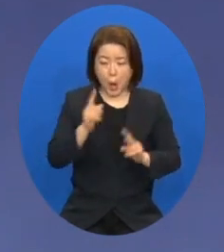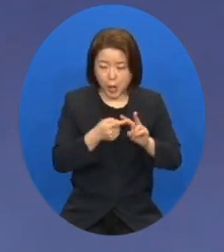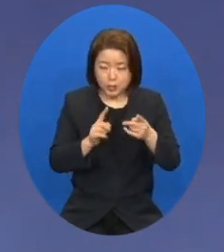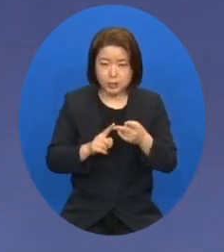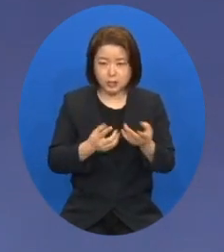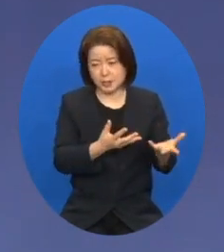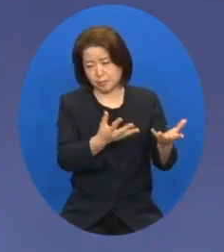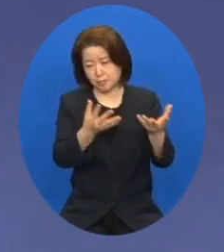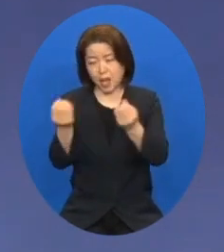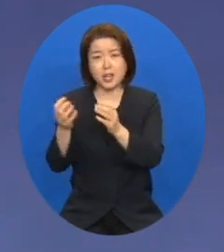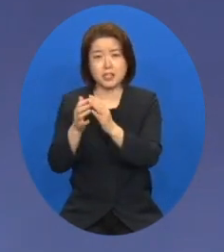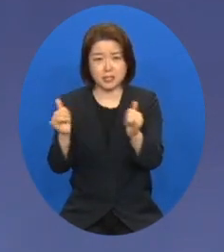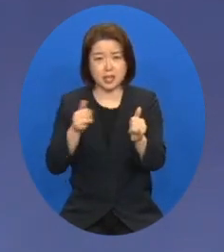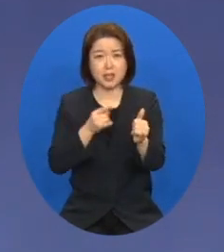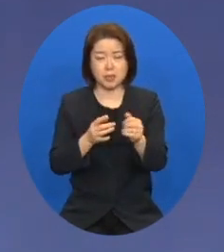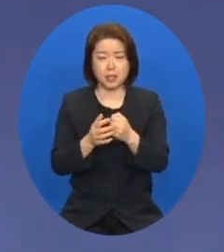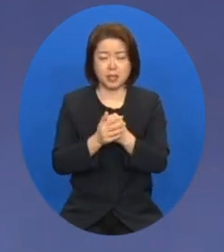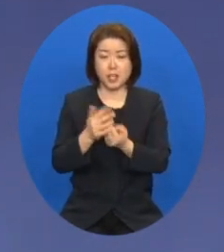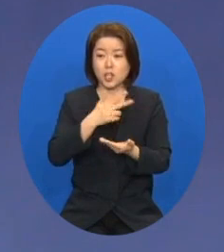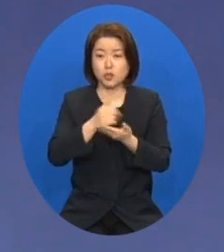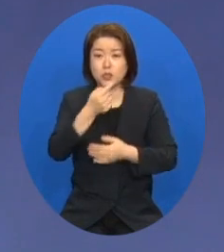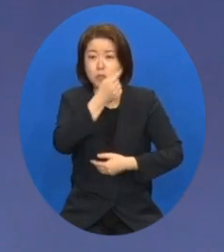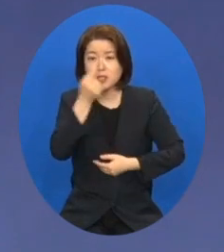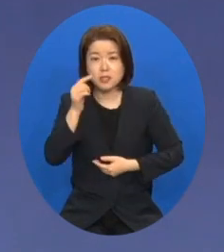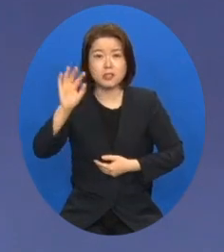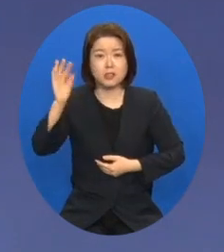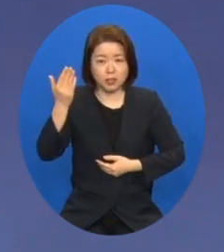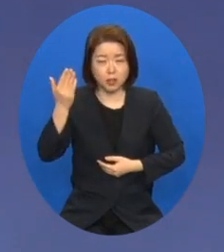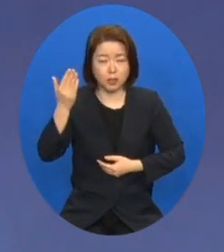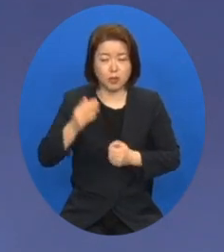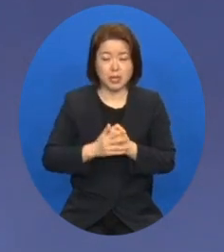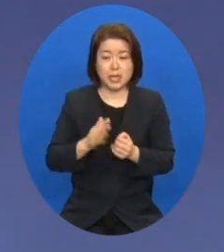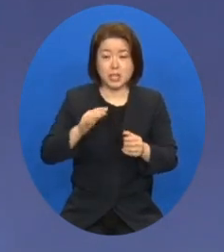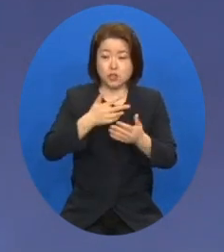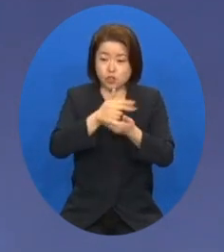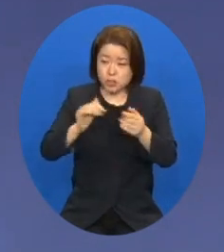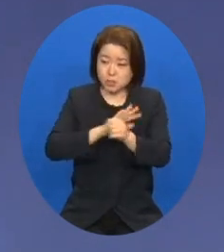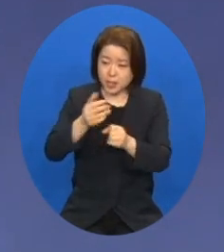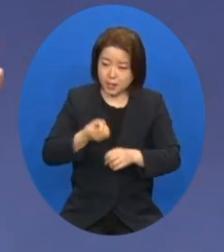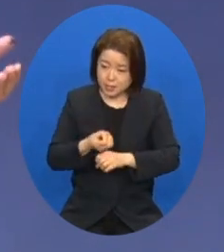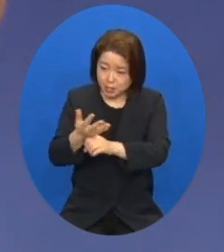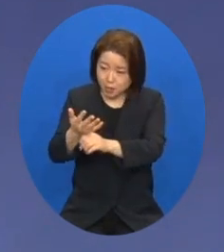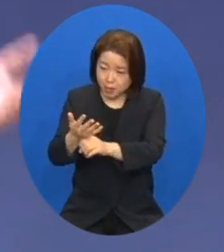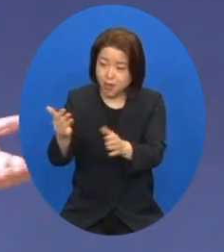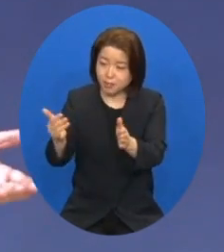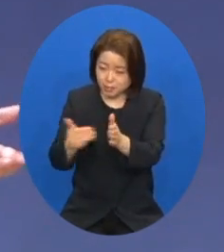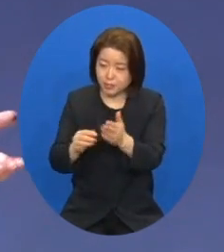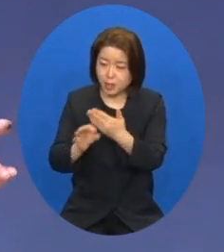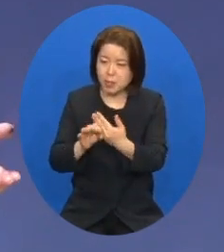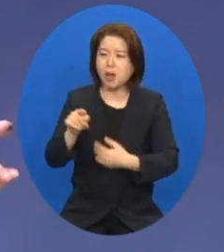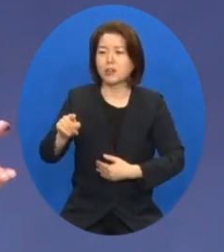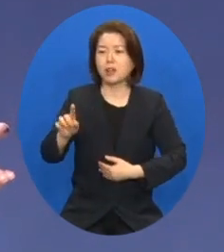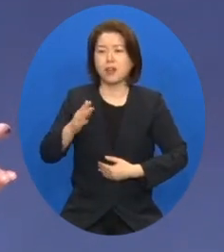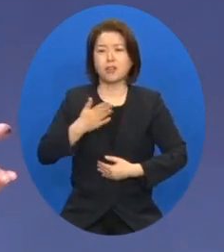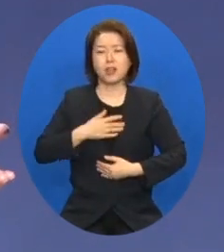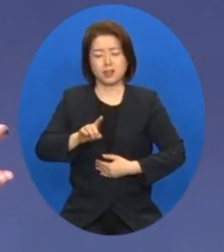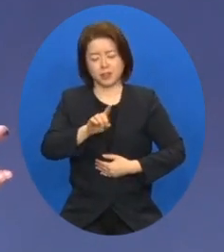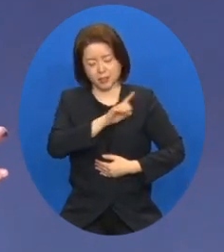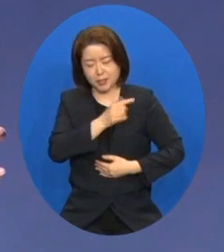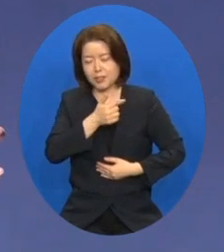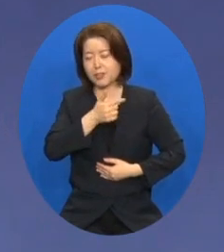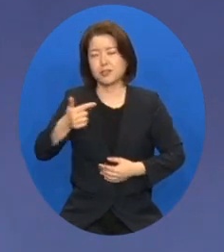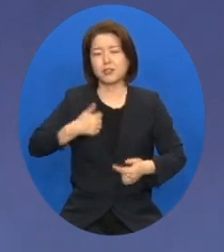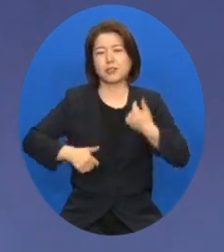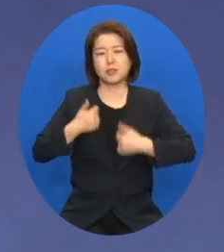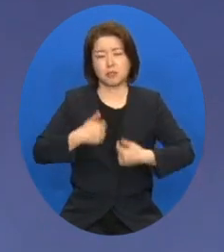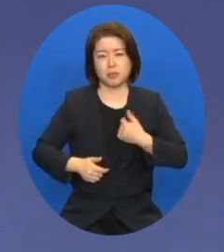수많은 사람들에게 주님이 증거 되면 주님의 사랑의 전해지면 그것이 나의 가장 큰 기쁨인 것이죠